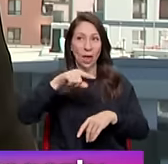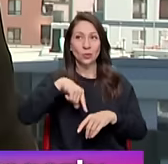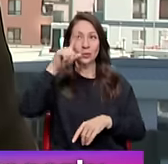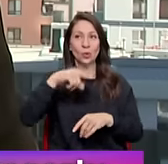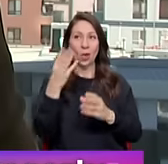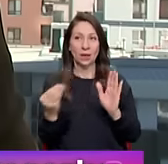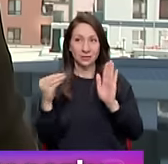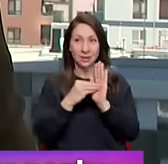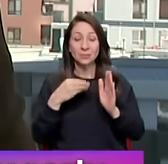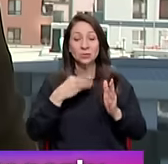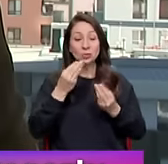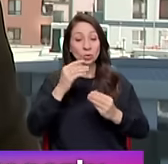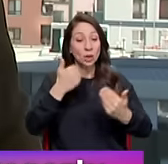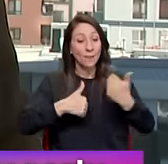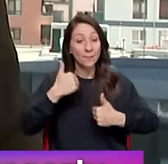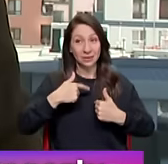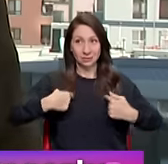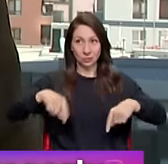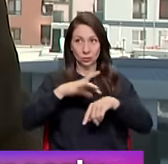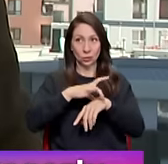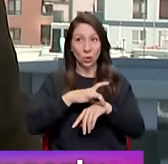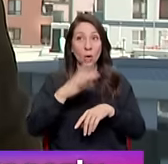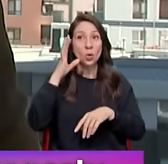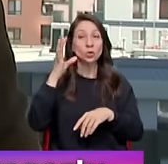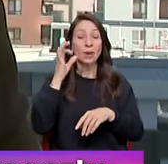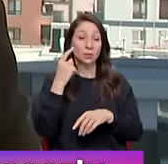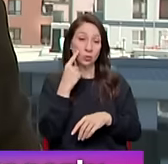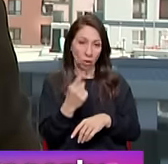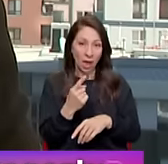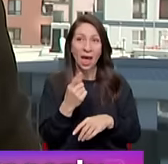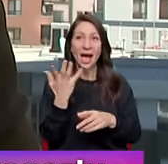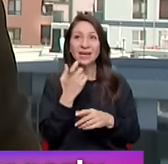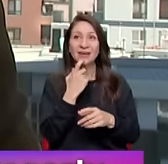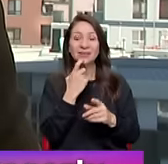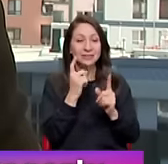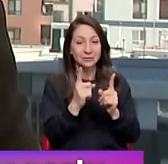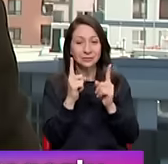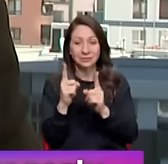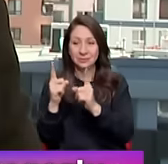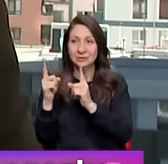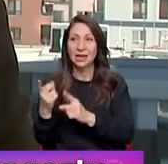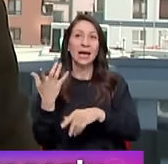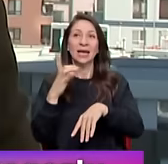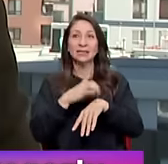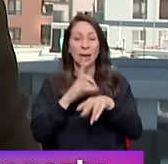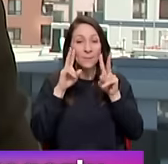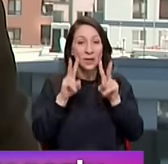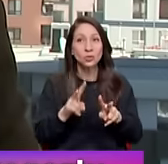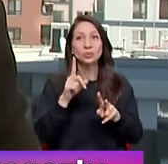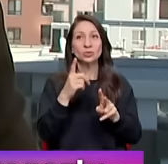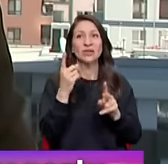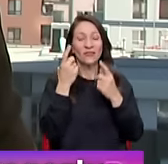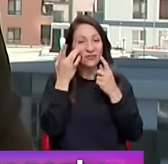Ve biz çocuk cerrahları uzmanlık dalımız gereği hangi yaş grubuyla uğraşıyoruz ve hangi hastalıkları yapıyoruz, bununla